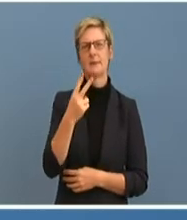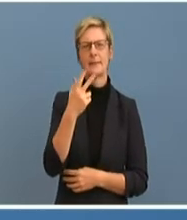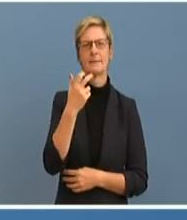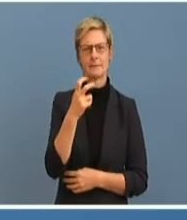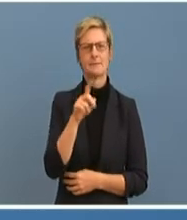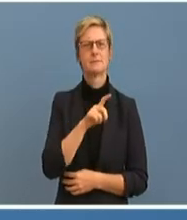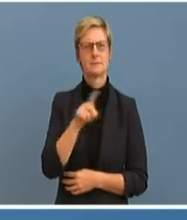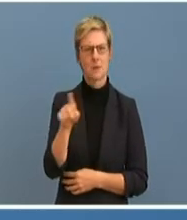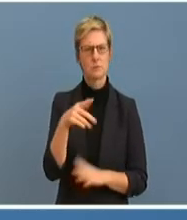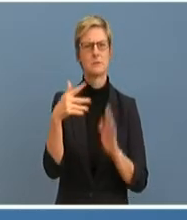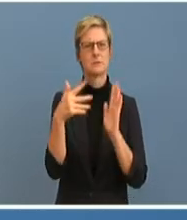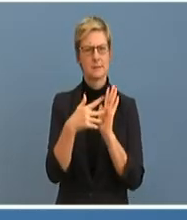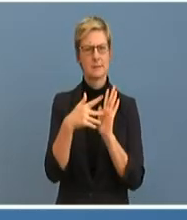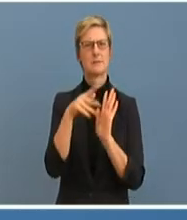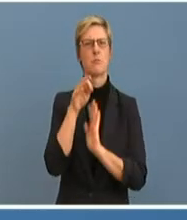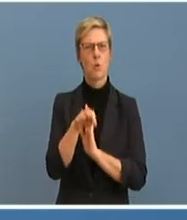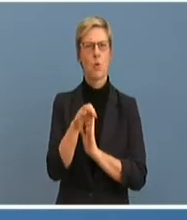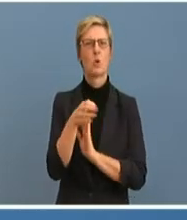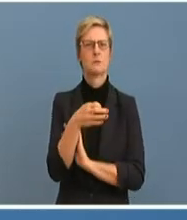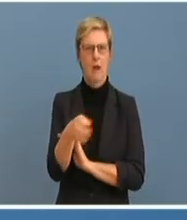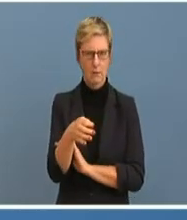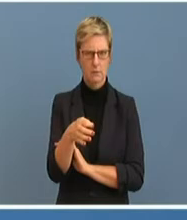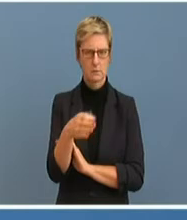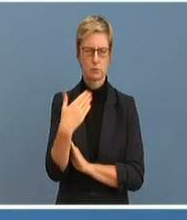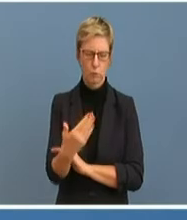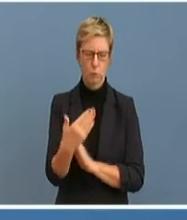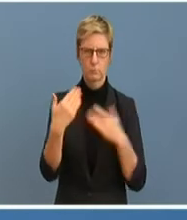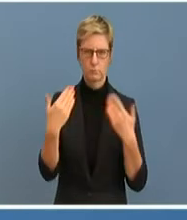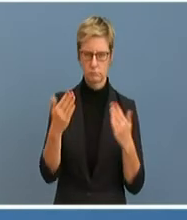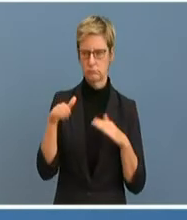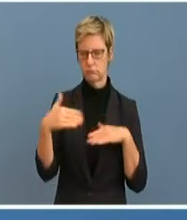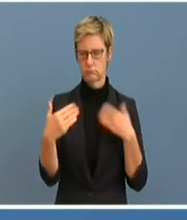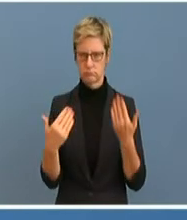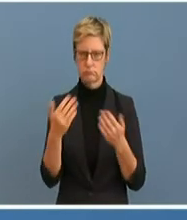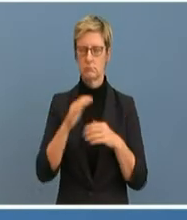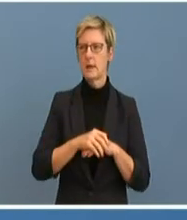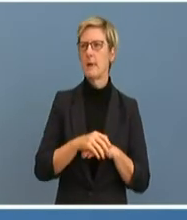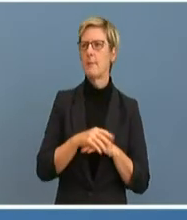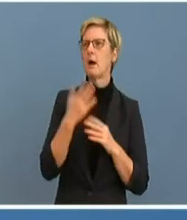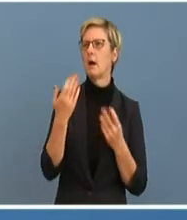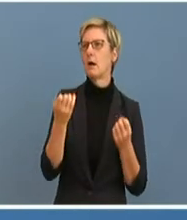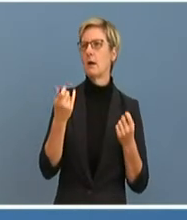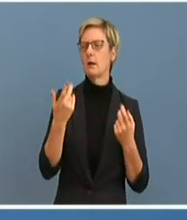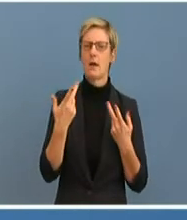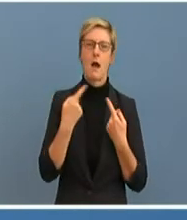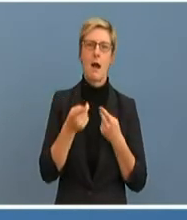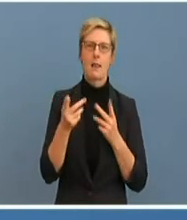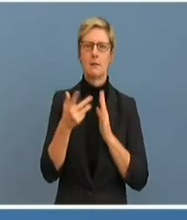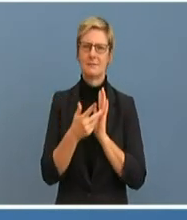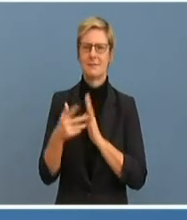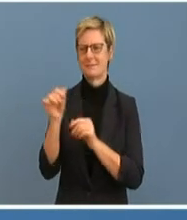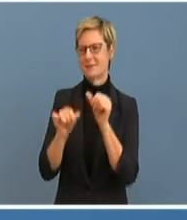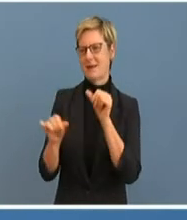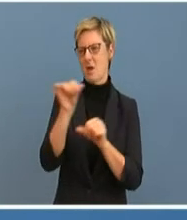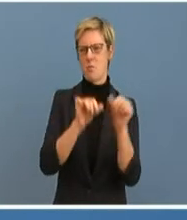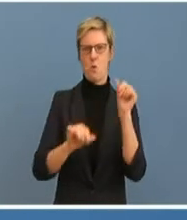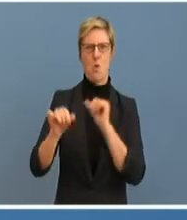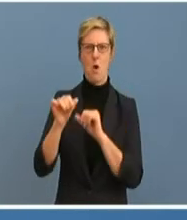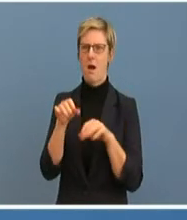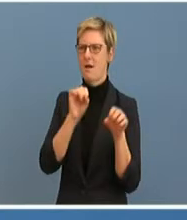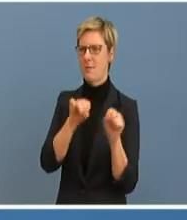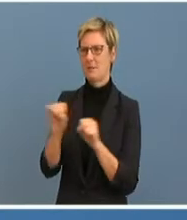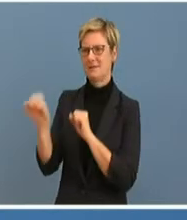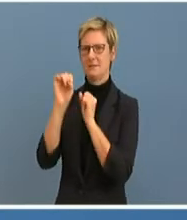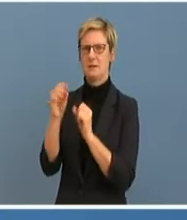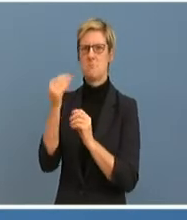232.000 Tests pro Tag. Da muss ich aber vielleicht gleich vorweg schicken, dass nicht alle Testlabore auch ihre Kapazitäten